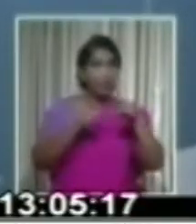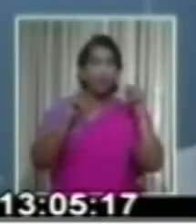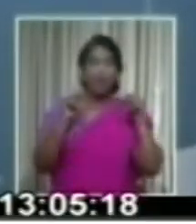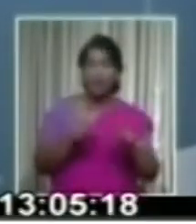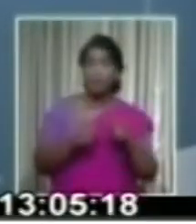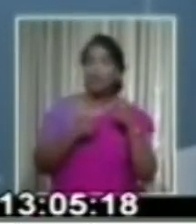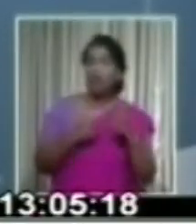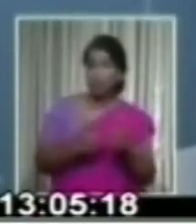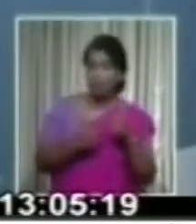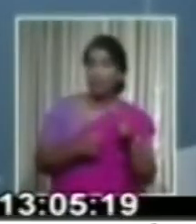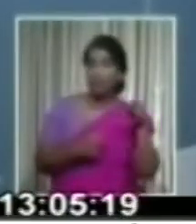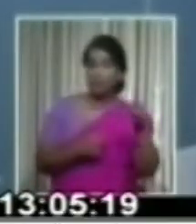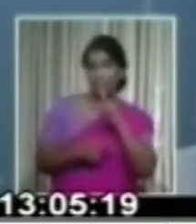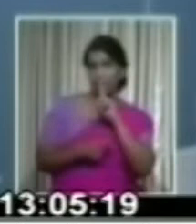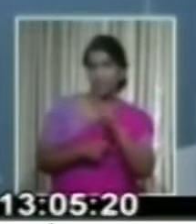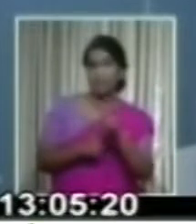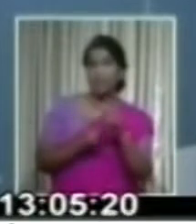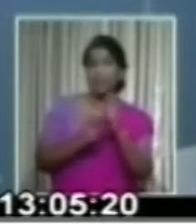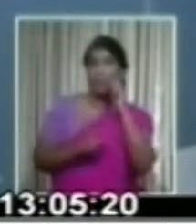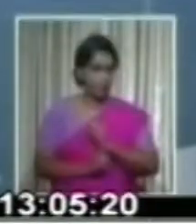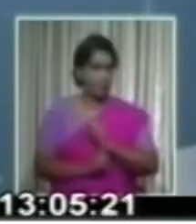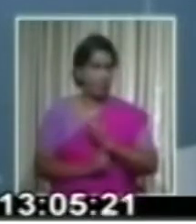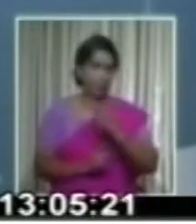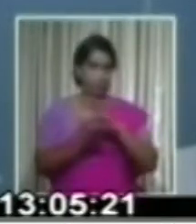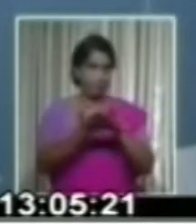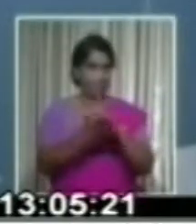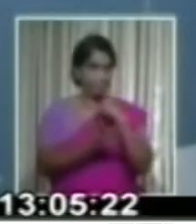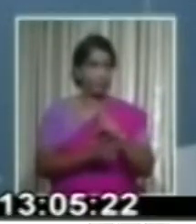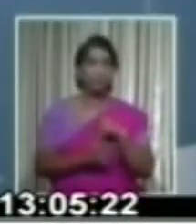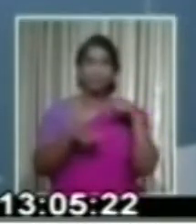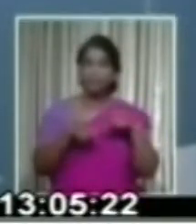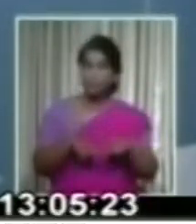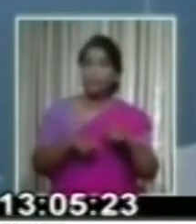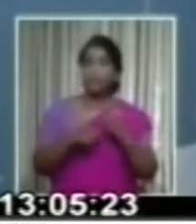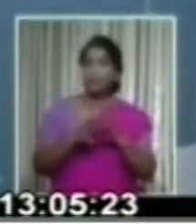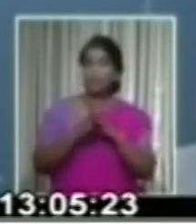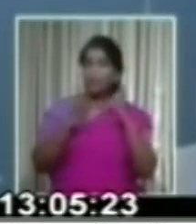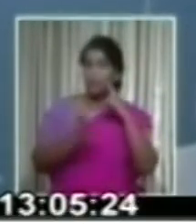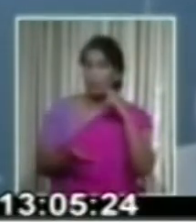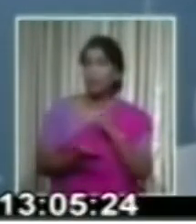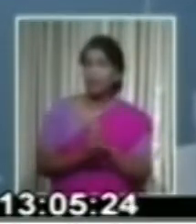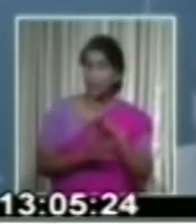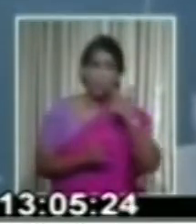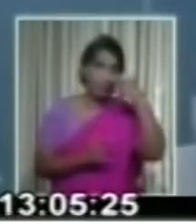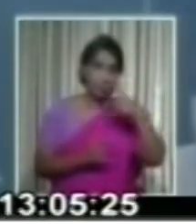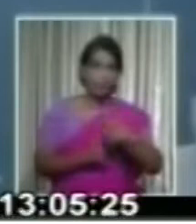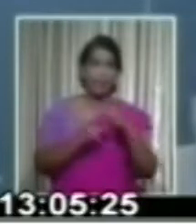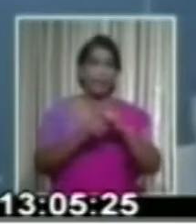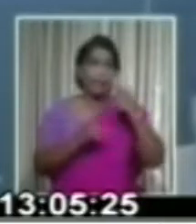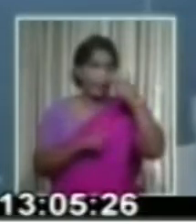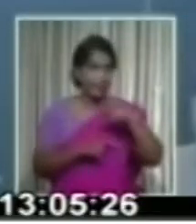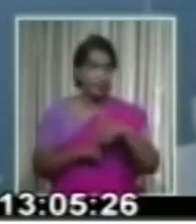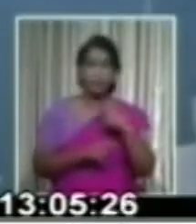அன்று வேண்டாம் என்று நீங்கள் கூறிய விலை சூத்திரத்தை நுகர்வோரின் பாதுகாப்பிற்காக இன்று ஏற்றுக்கொண்டுள்ளீர்கள் இந்நாட்டு மக்கள் பொருளாதார ரீதியில்